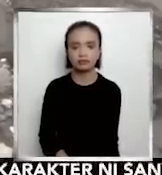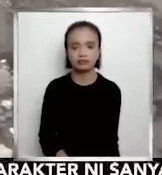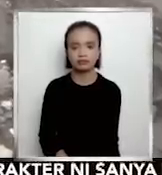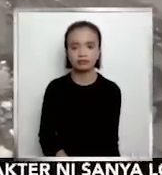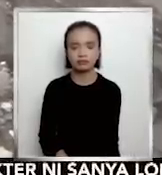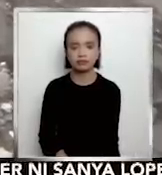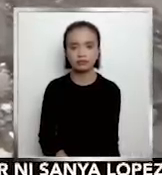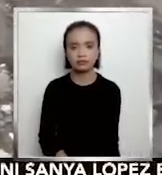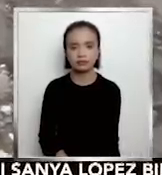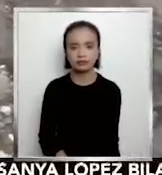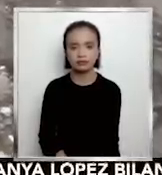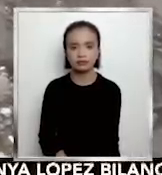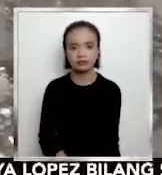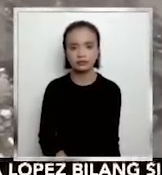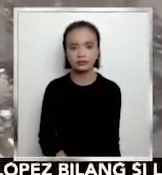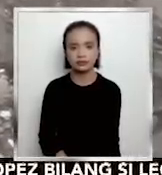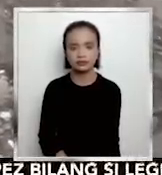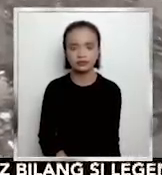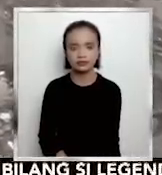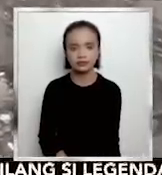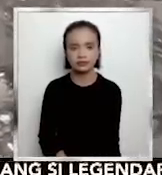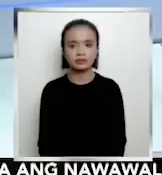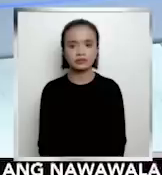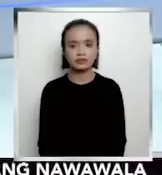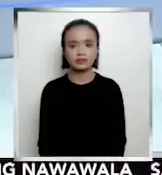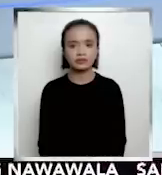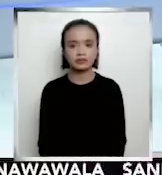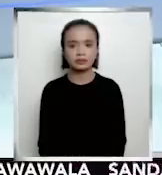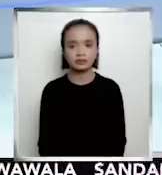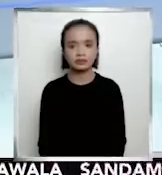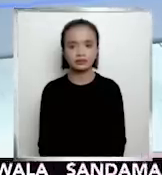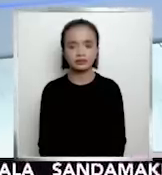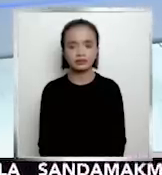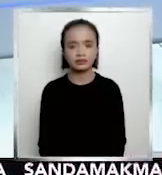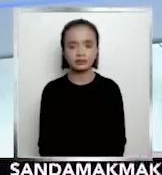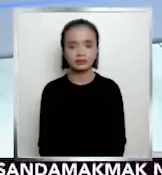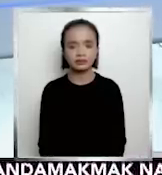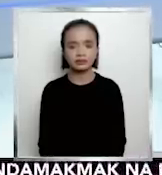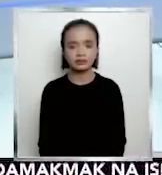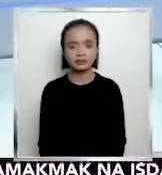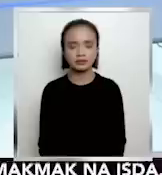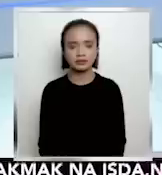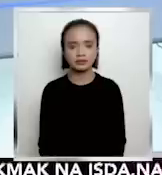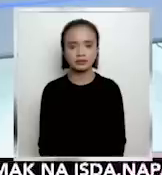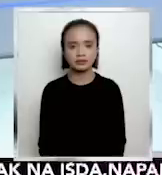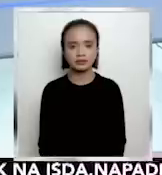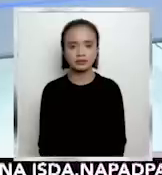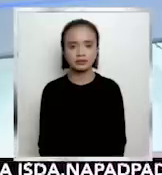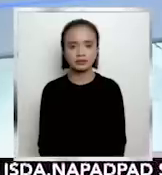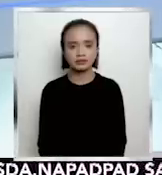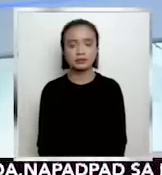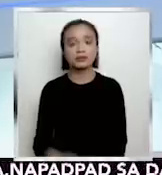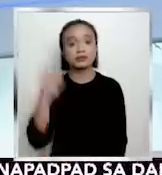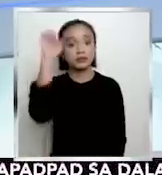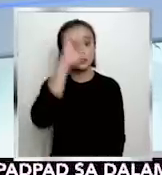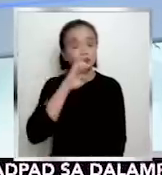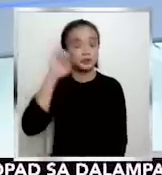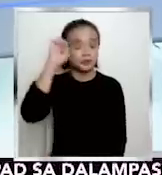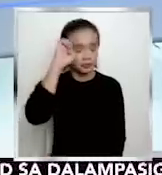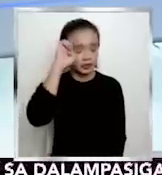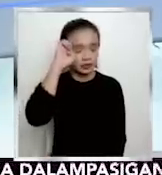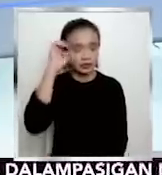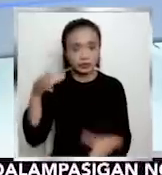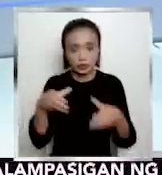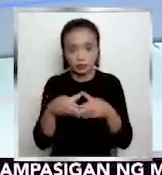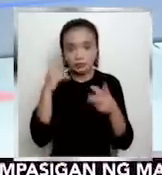Jessica Kalinog, Nakatutok, 24 Oras. Binisita ng delegasyon ng European Parliament si dating Senadora Laila De Lima